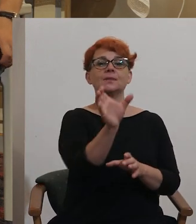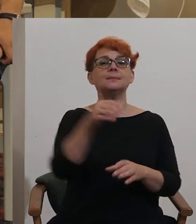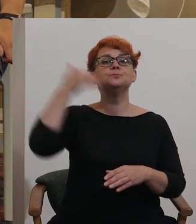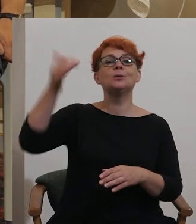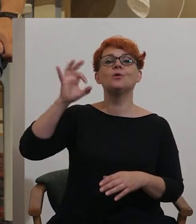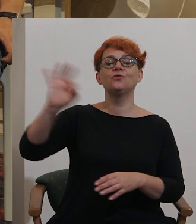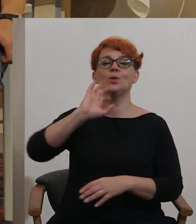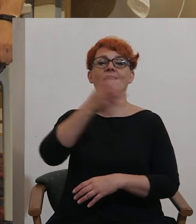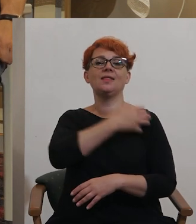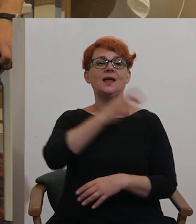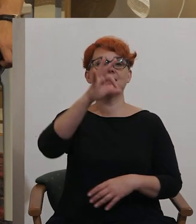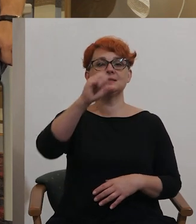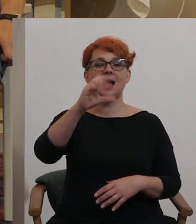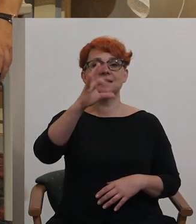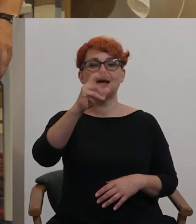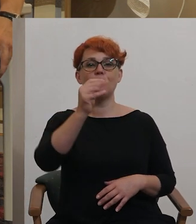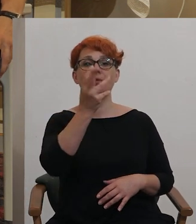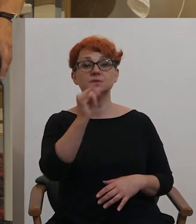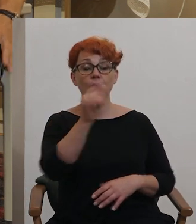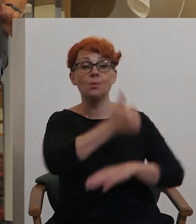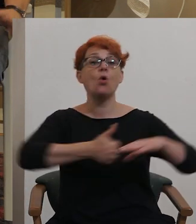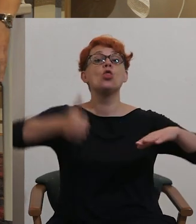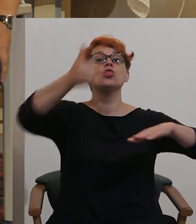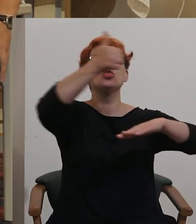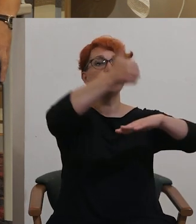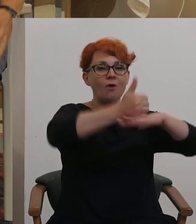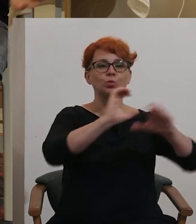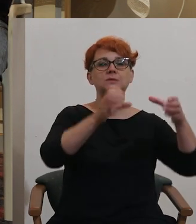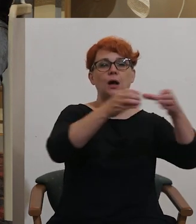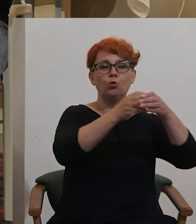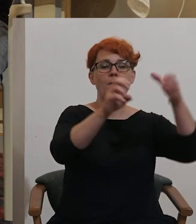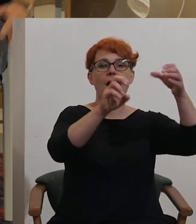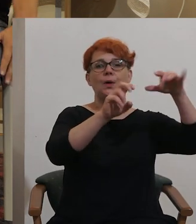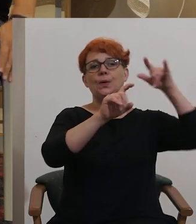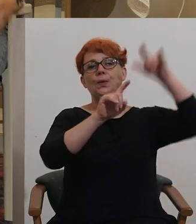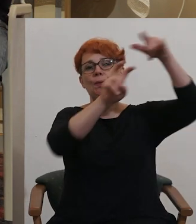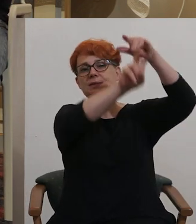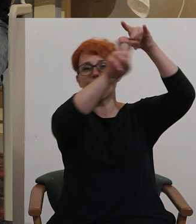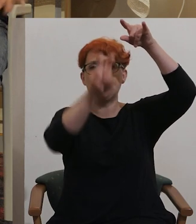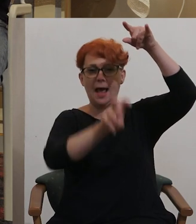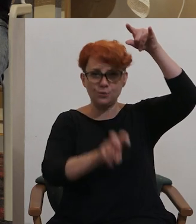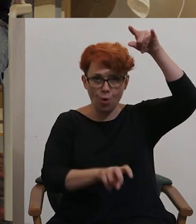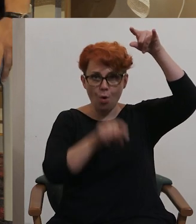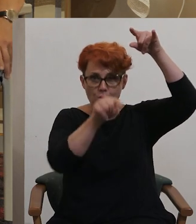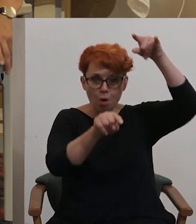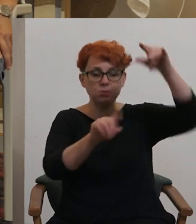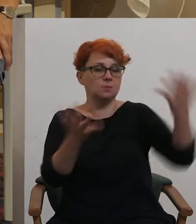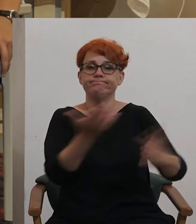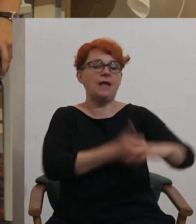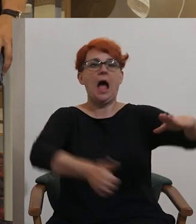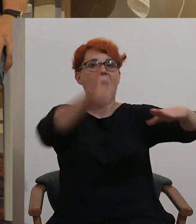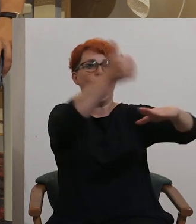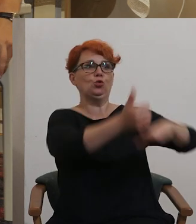Sasabowskiego, dowódcy pierwszej samodzielnej brygady spadochronowej, jednego z autorytet, jeżeli